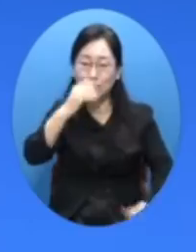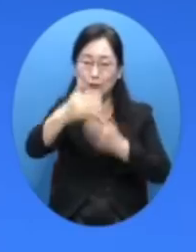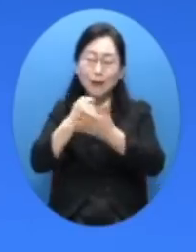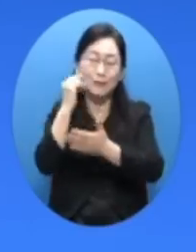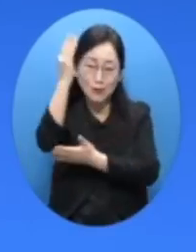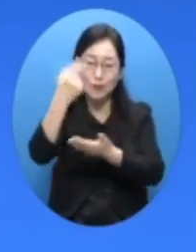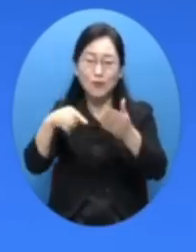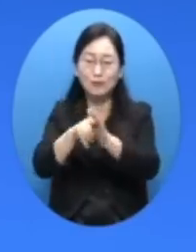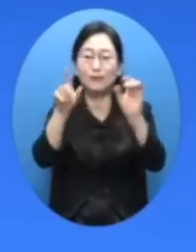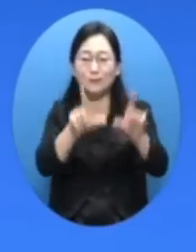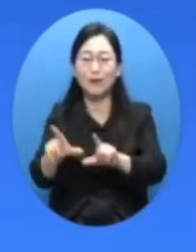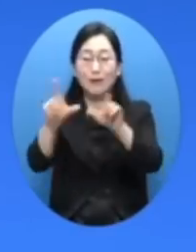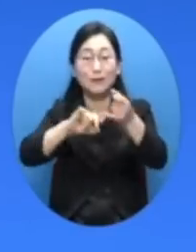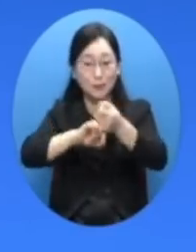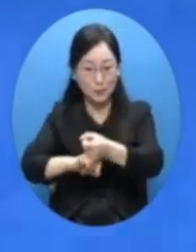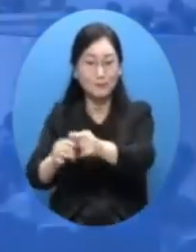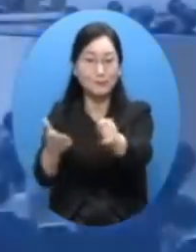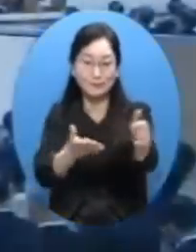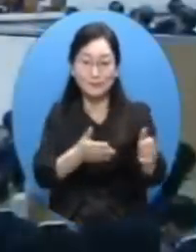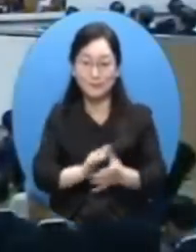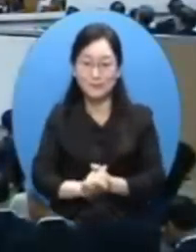모두가 되어야 할 것입니다.